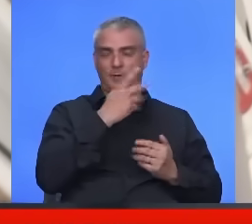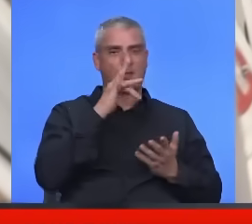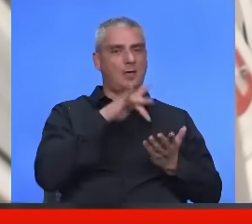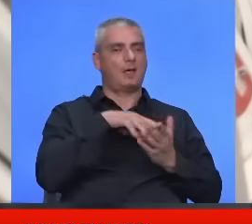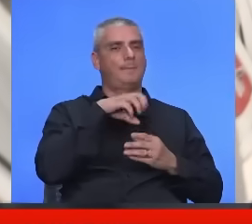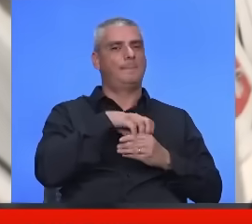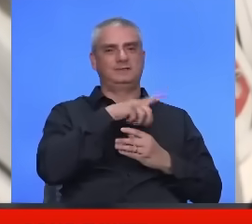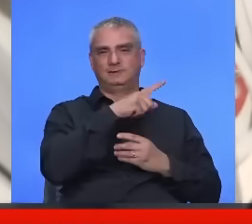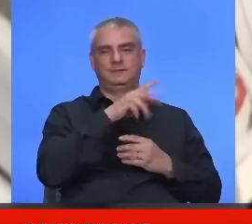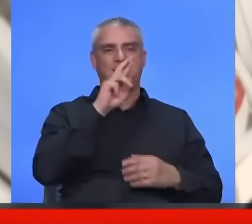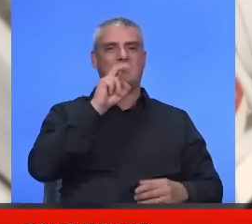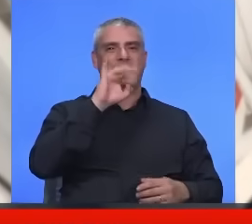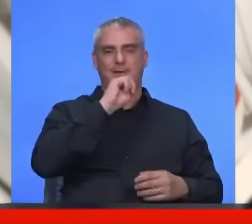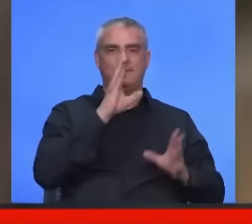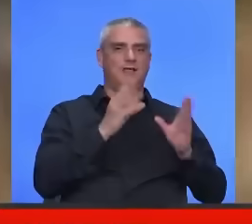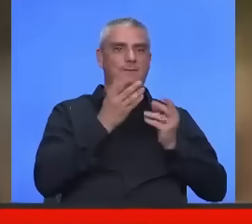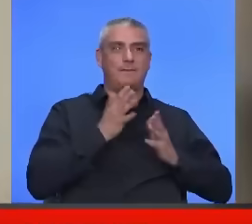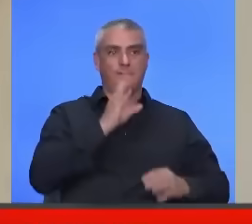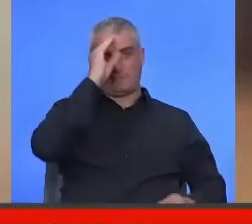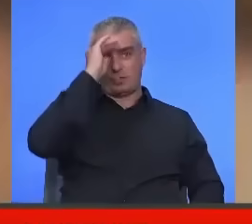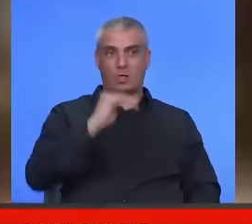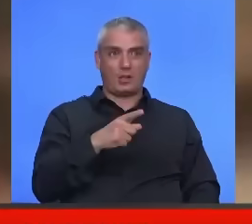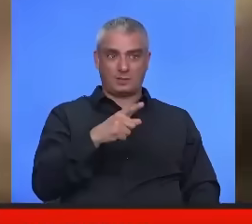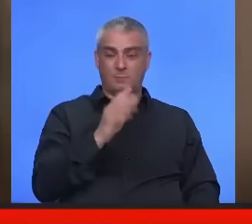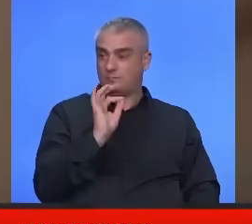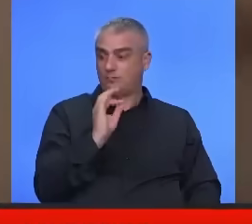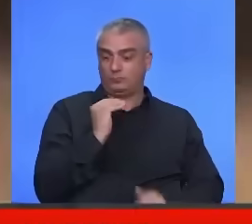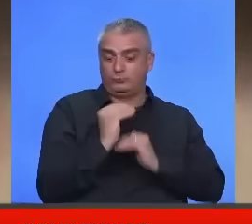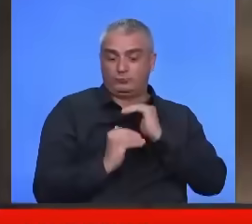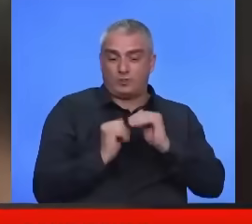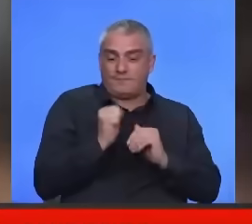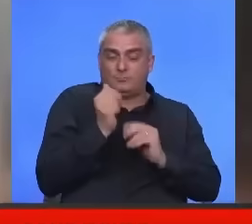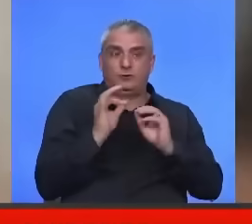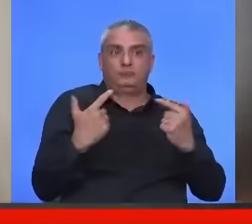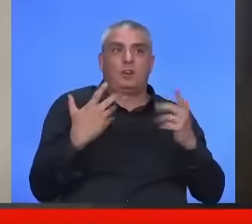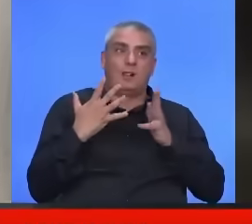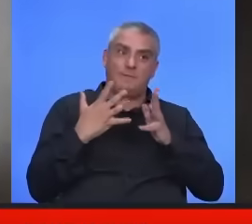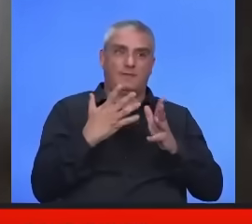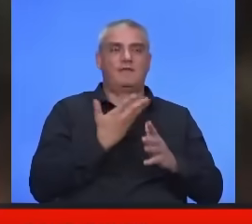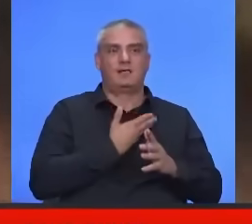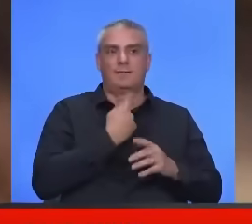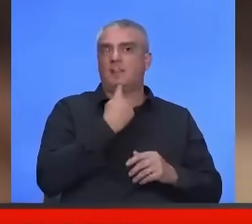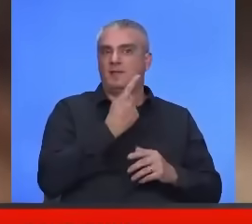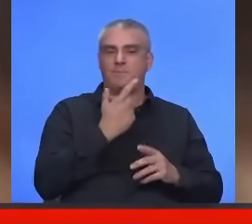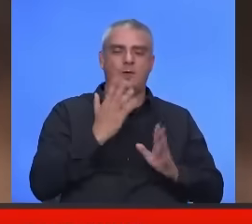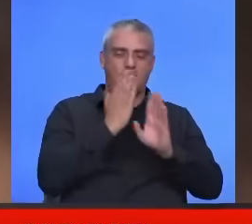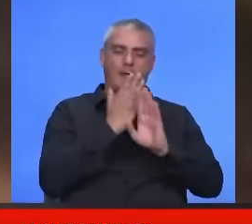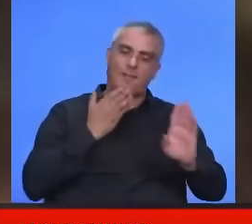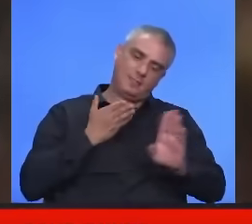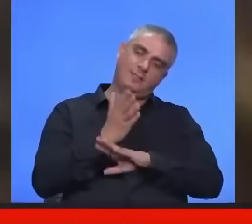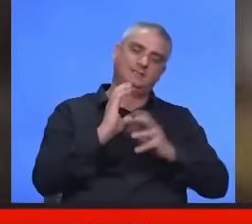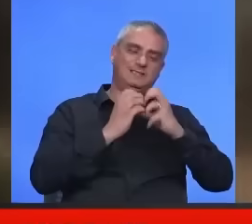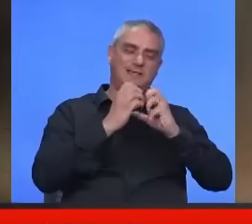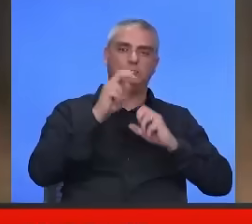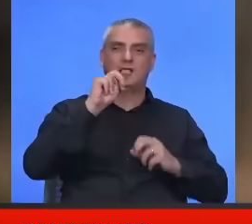האוגדה ברעים יחד עם בנו הקטן. ממש בשלבי הראשונים של המתקפה קיבל דיווח על חדירה לקיבוץ נירים